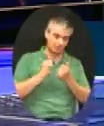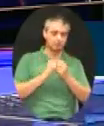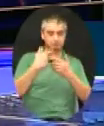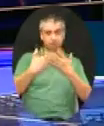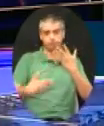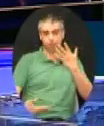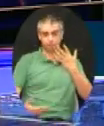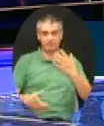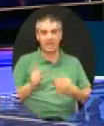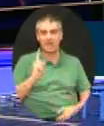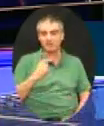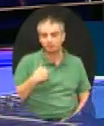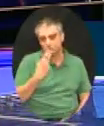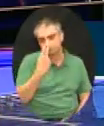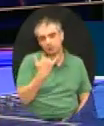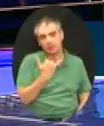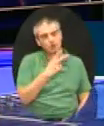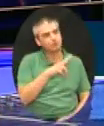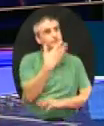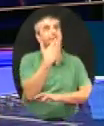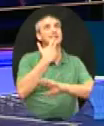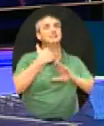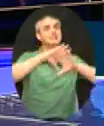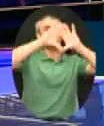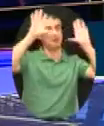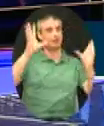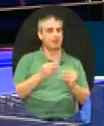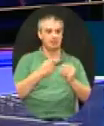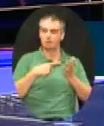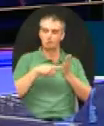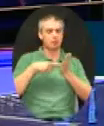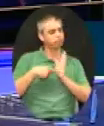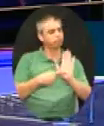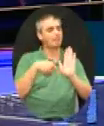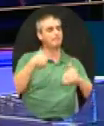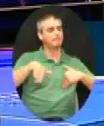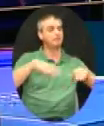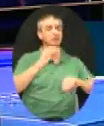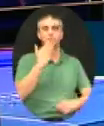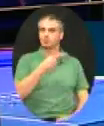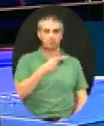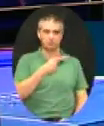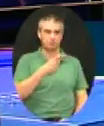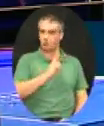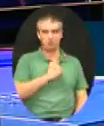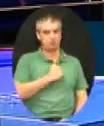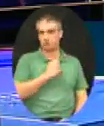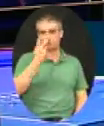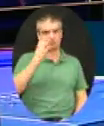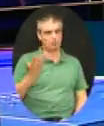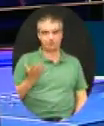וכן הלאה. אבל אם אני מסתכל היום על מדינת ישראל, על הפרסיה של מדינת ישראל, היא לא דתית